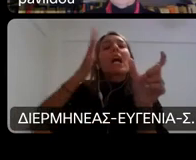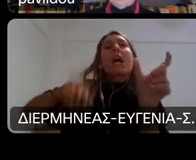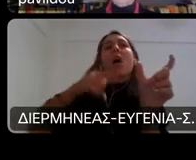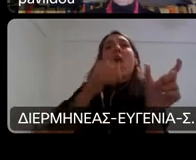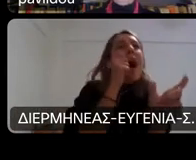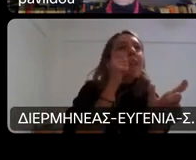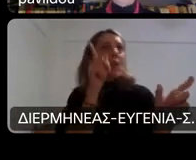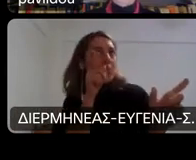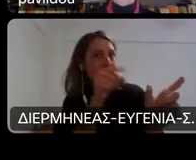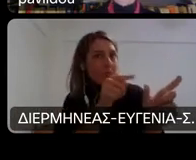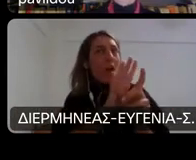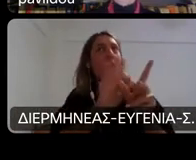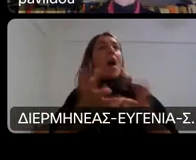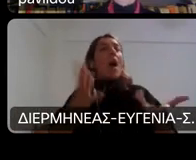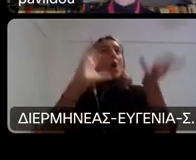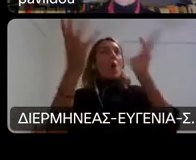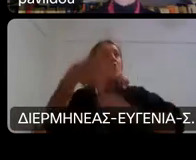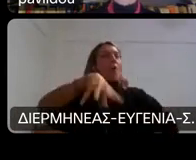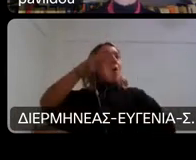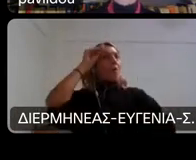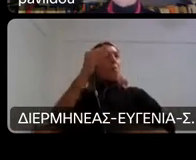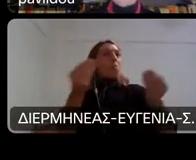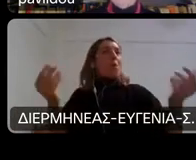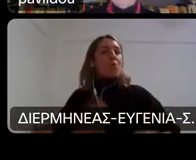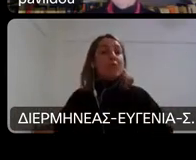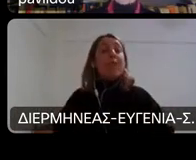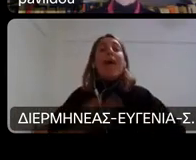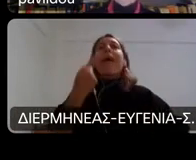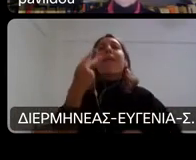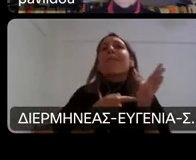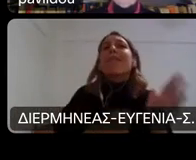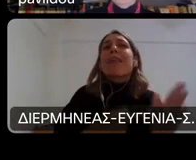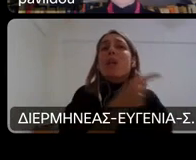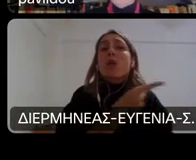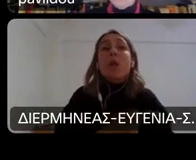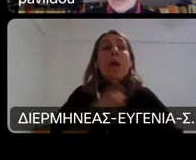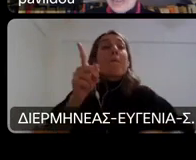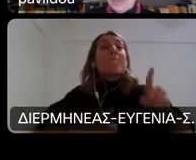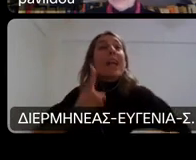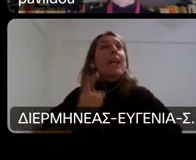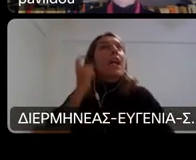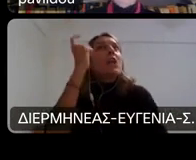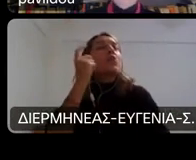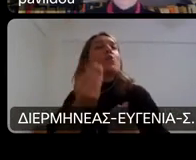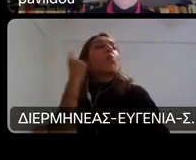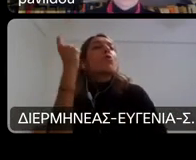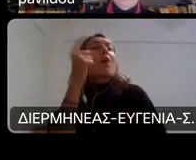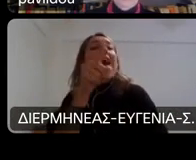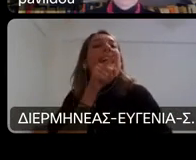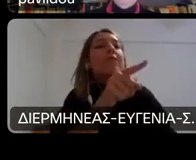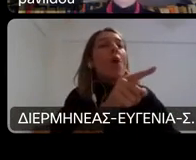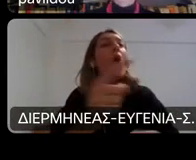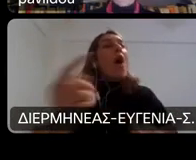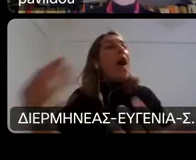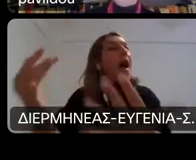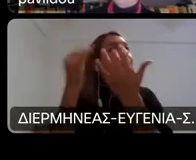του κόσμου δείχνει ότι οι ορισμένες γνωσιακές διαδικασίες πράγματι επηρεάζονται, για